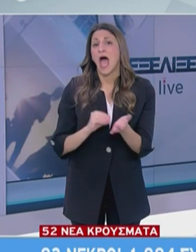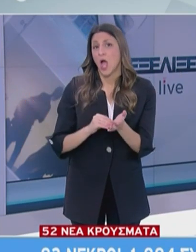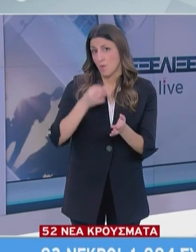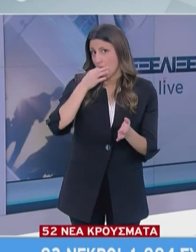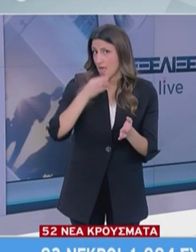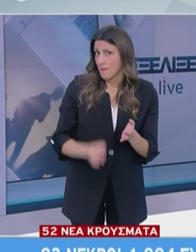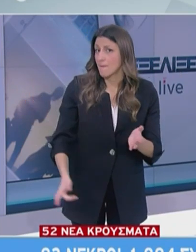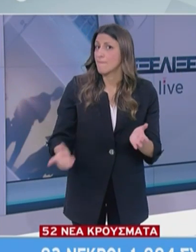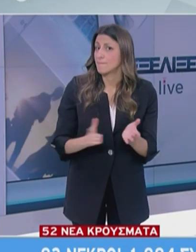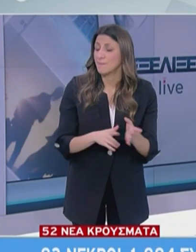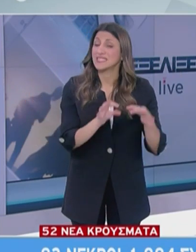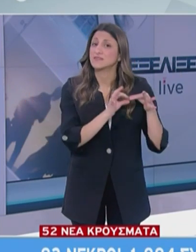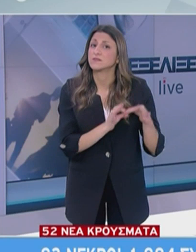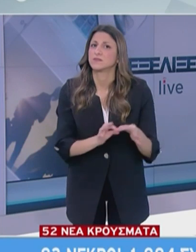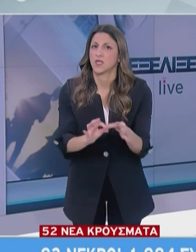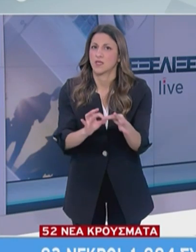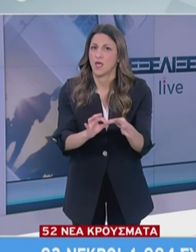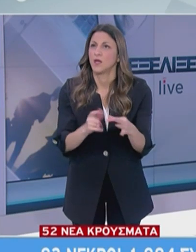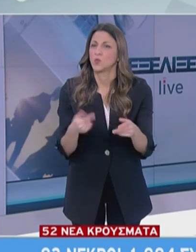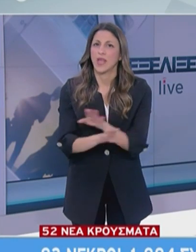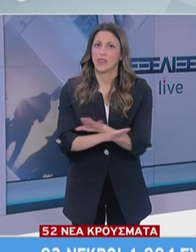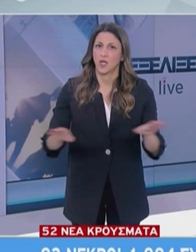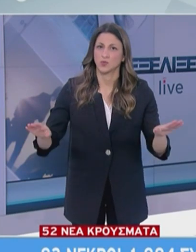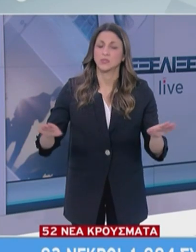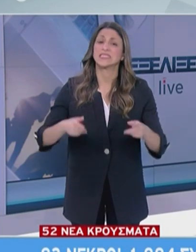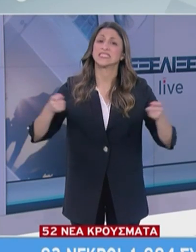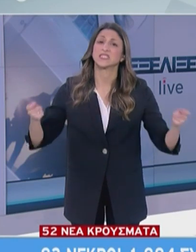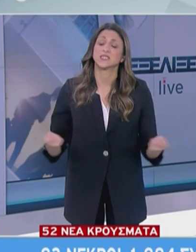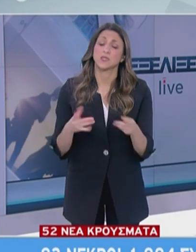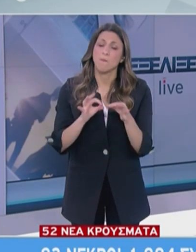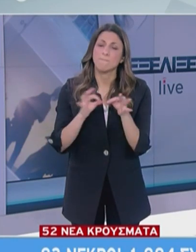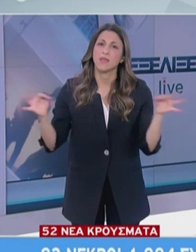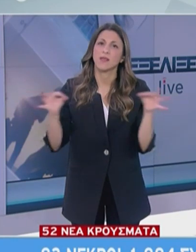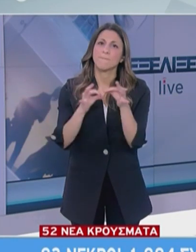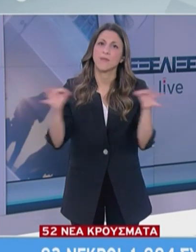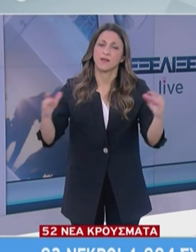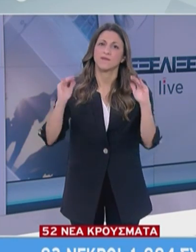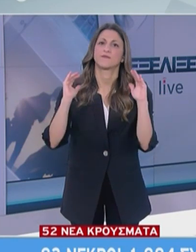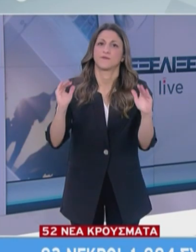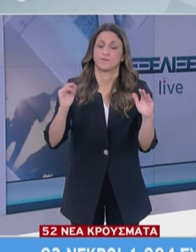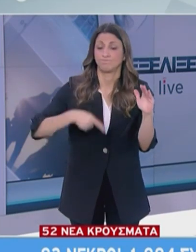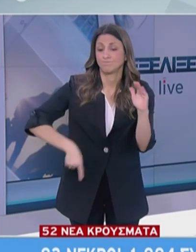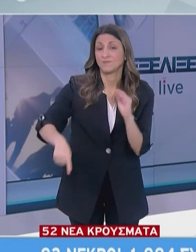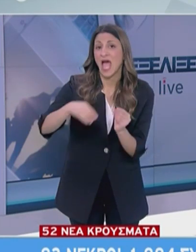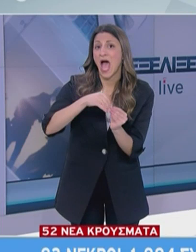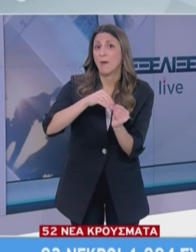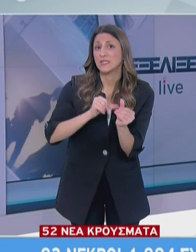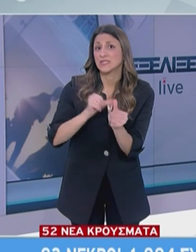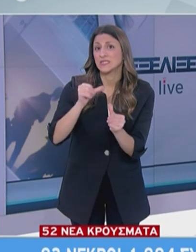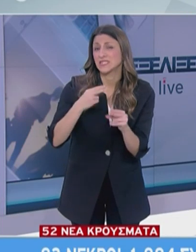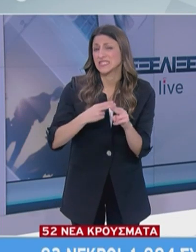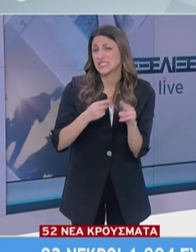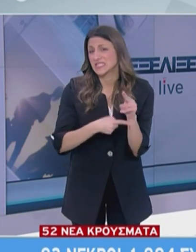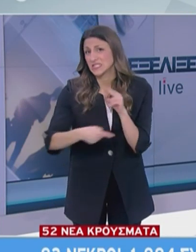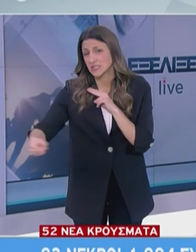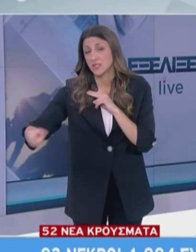ακόμα. Η μάχη συνεχίζεται και ο Απρίλιος είναι ένας εξαιρετικά κρίσιμος μήνας. Είναι σημαντικό να παραμείνουμε προσιλωμένοι στο στόχο,